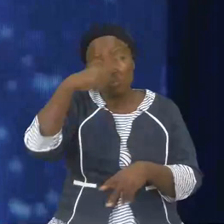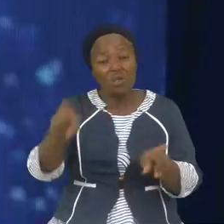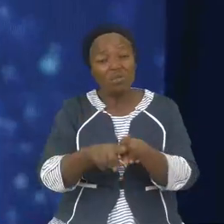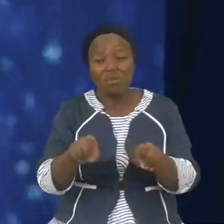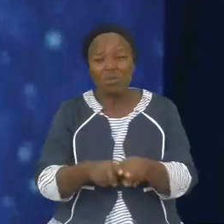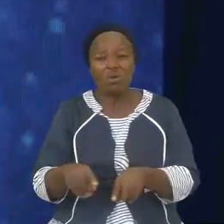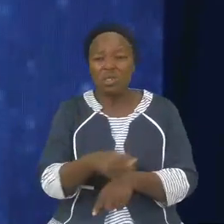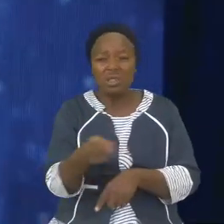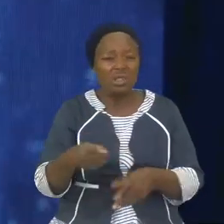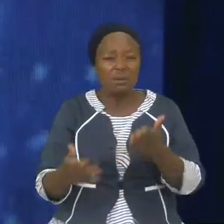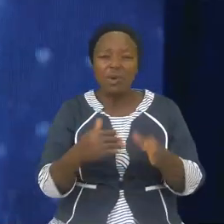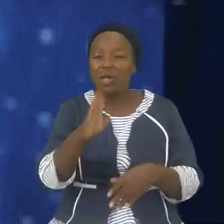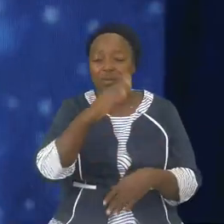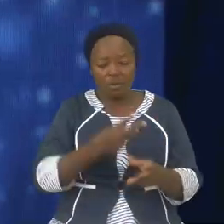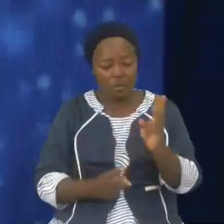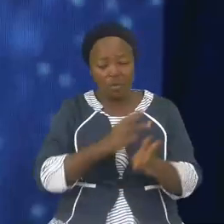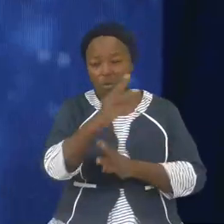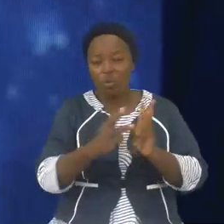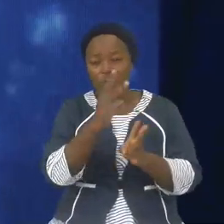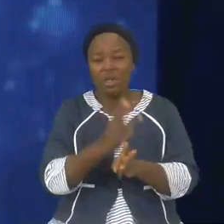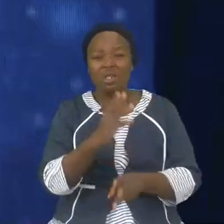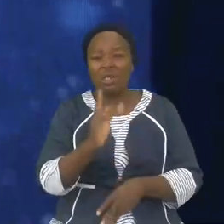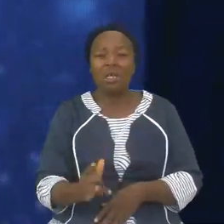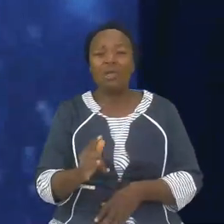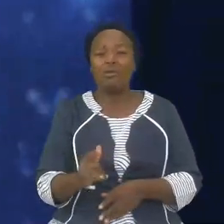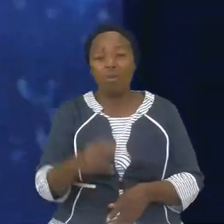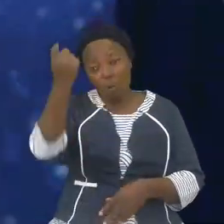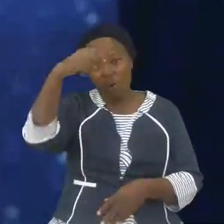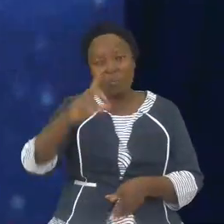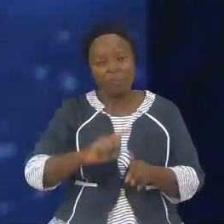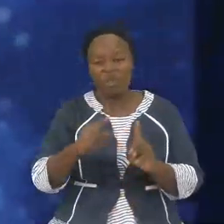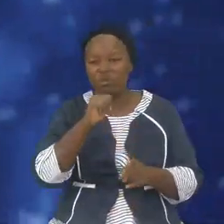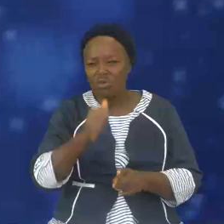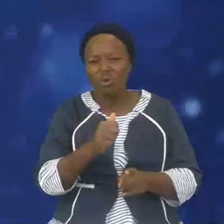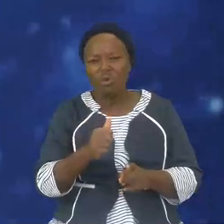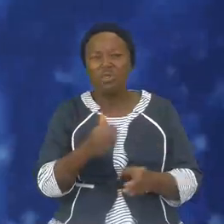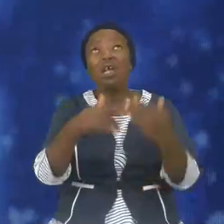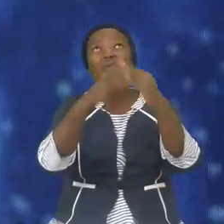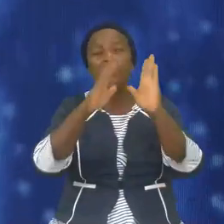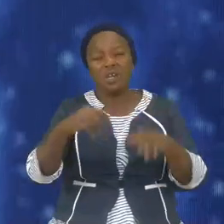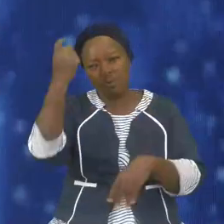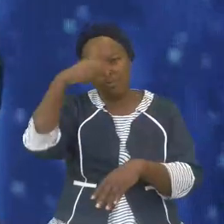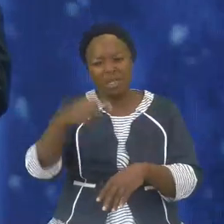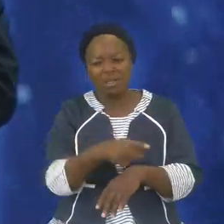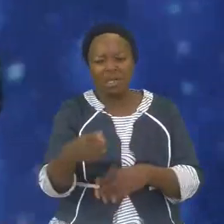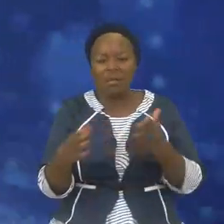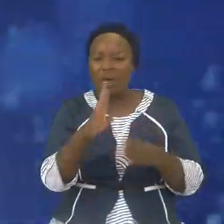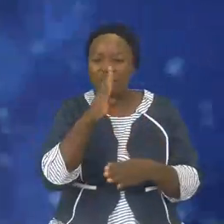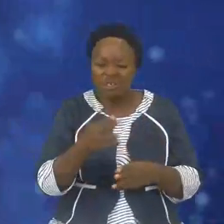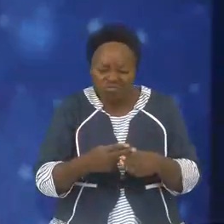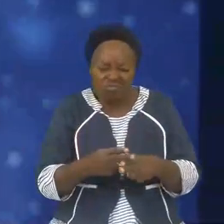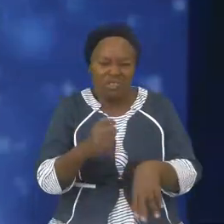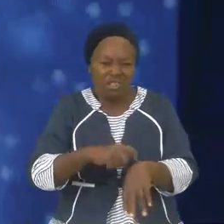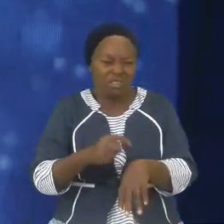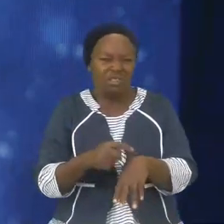pas intelligents, n'étaient pas sages. Ouais, ils pourraient être sages selon ce monde. Ils pourraient